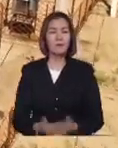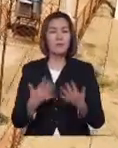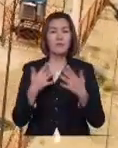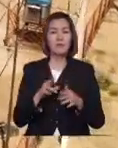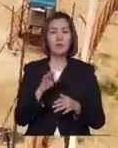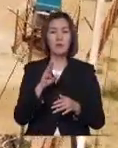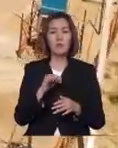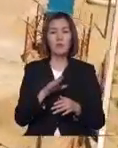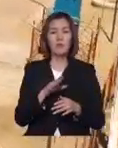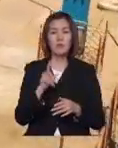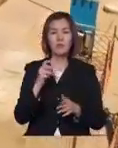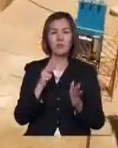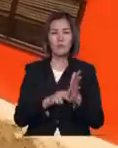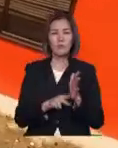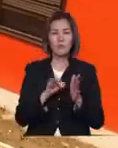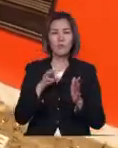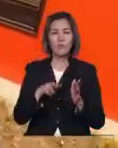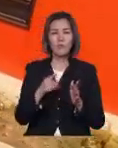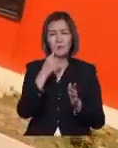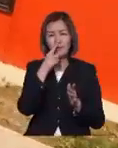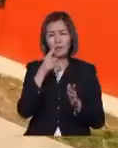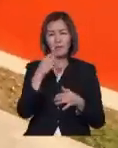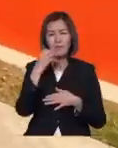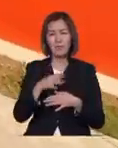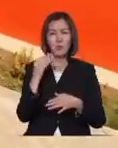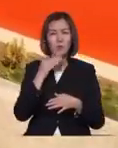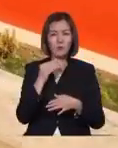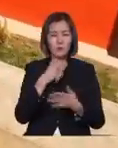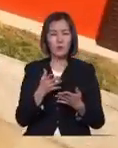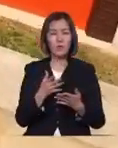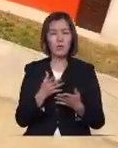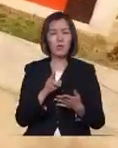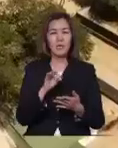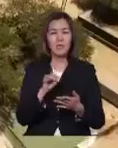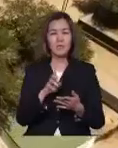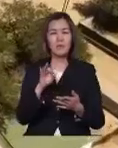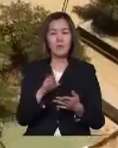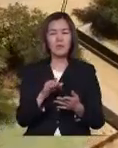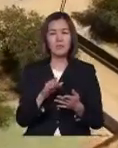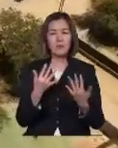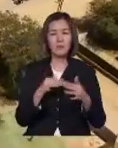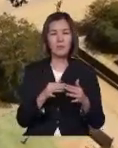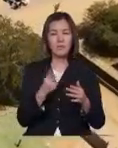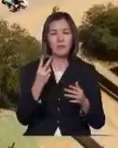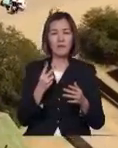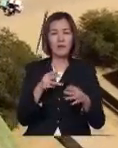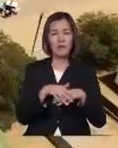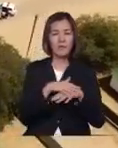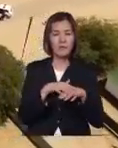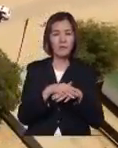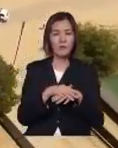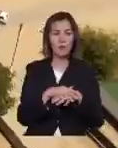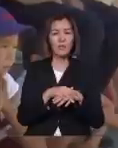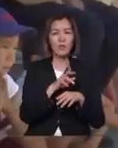Кобрлик расположено в 180 километрах от районного центра города Уштобе. К Кызылбалыкскому сельскому округу относятся два населенных пункта –